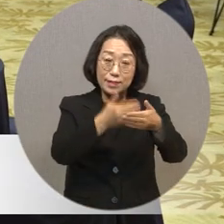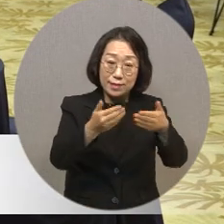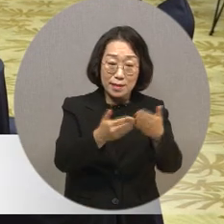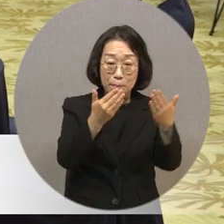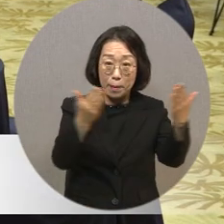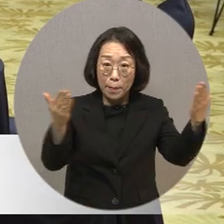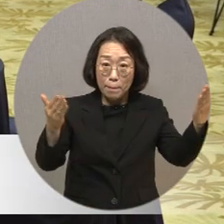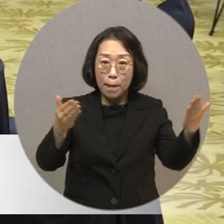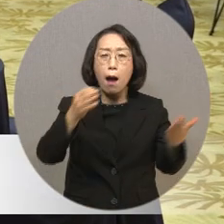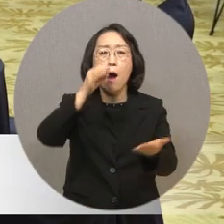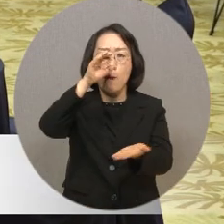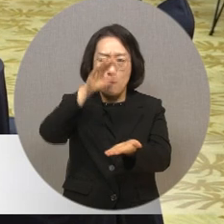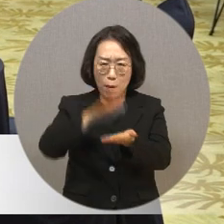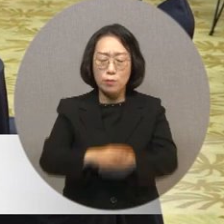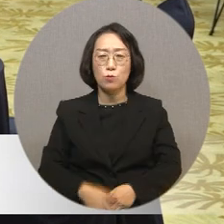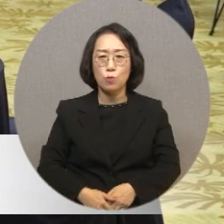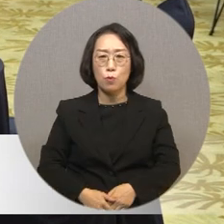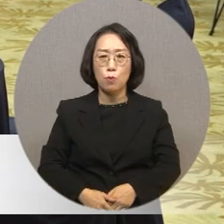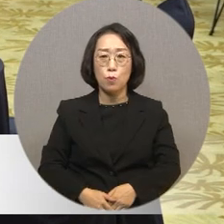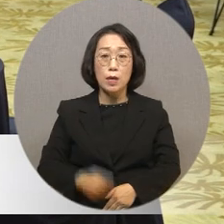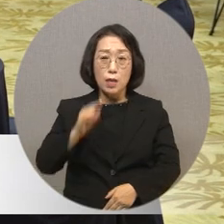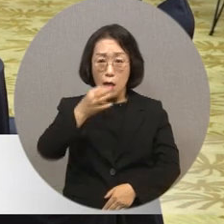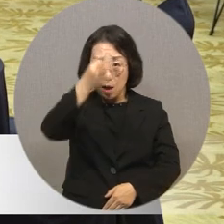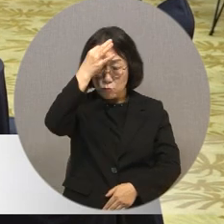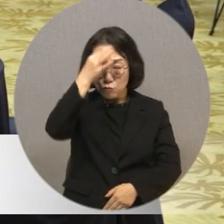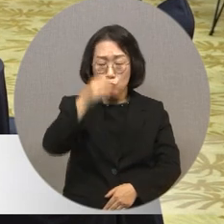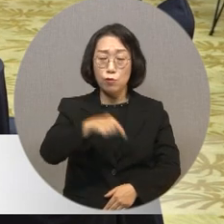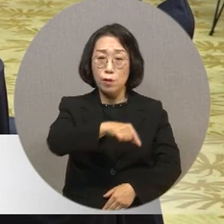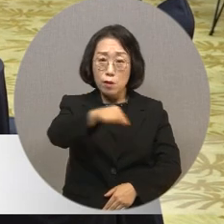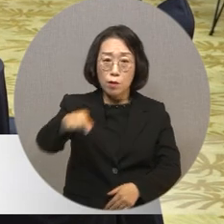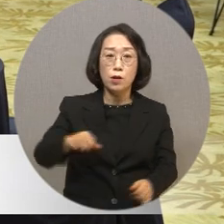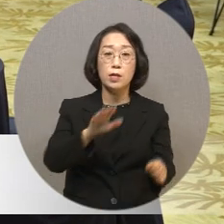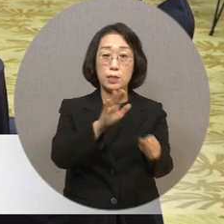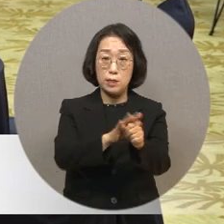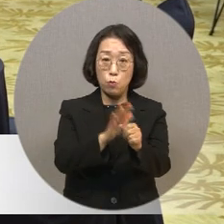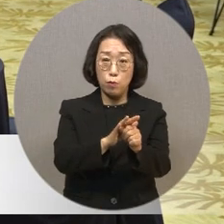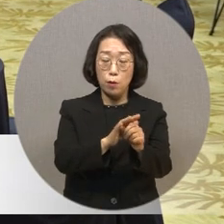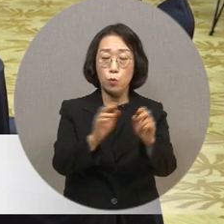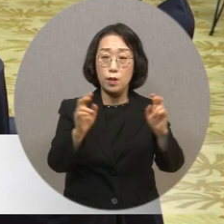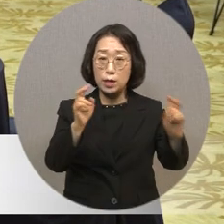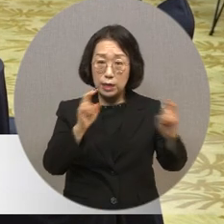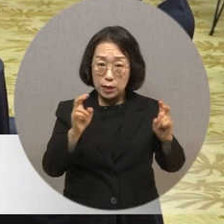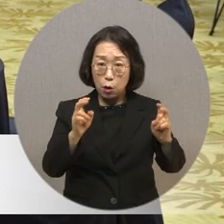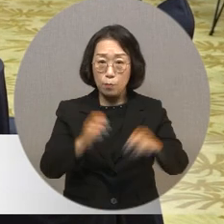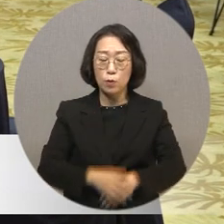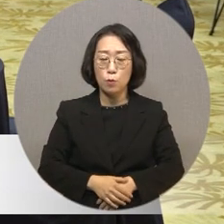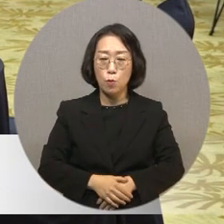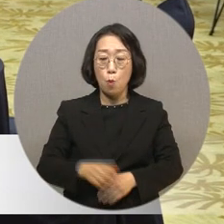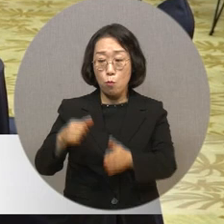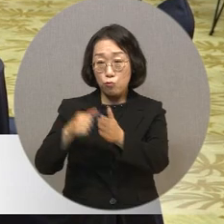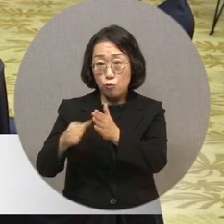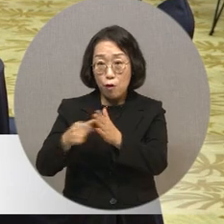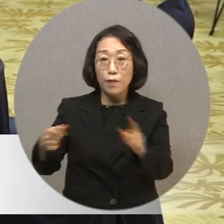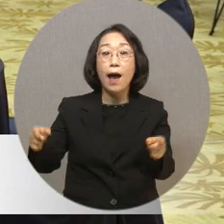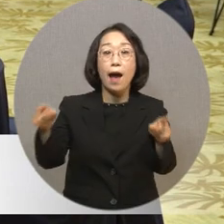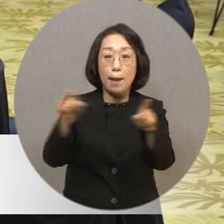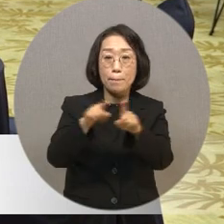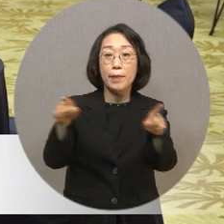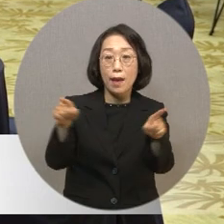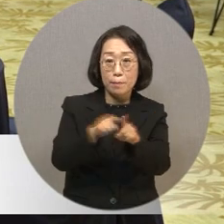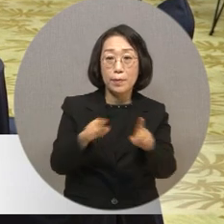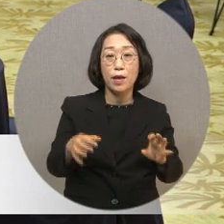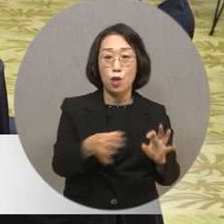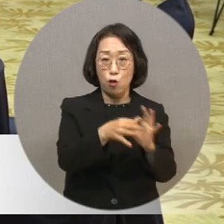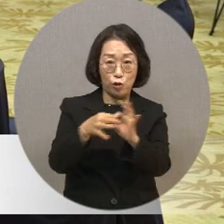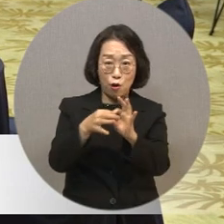근데 이 작품들이 우리가 지원하고 있는 우리 기업들 그 제품과 같이 지금 연결이